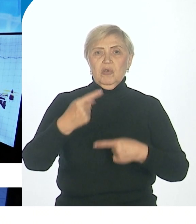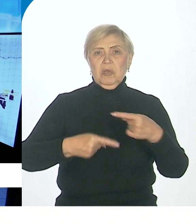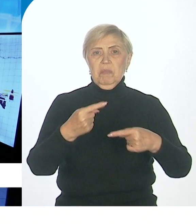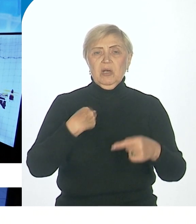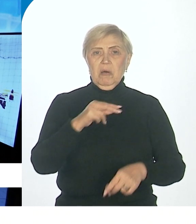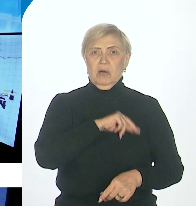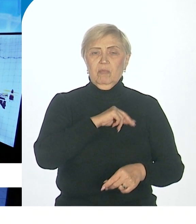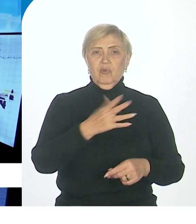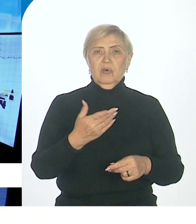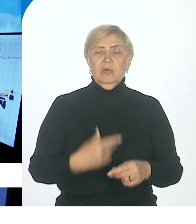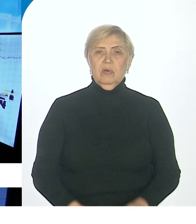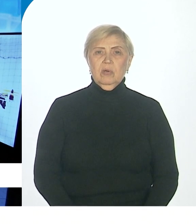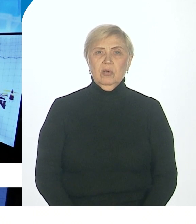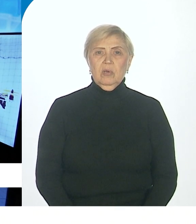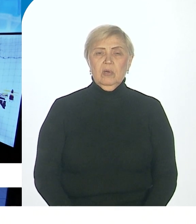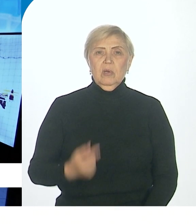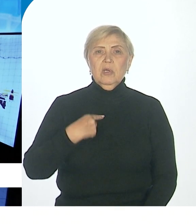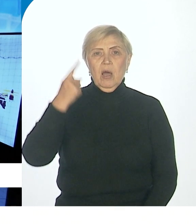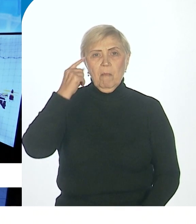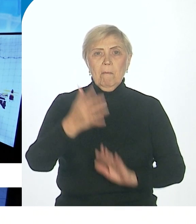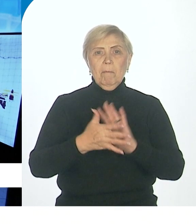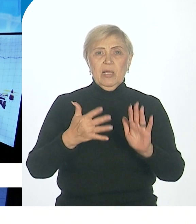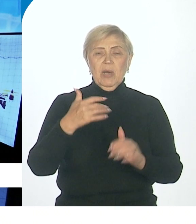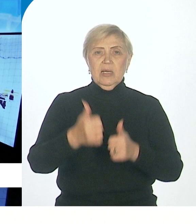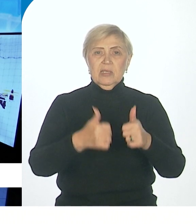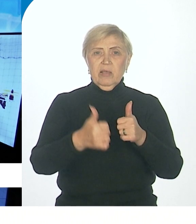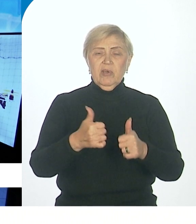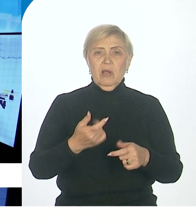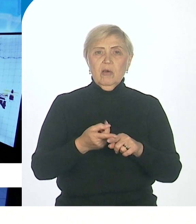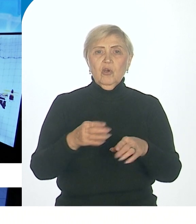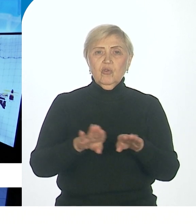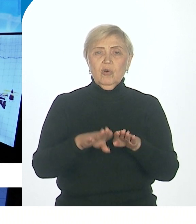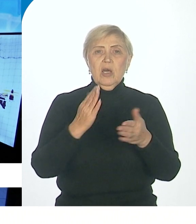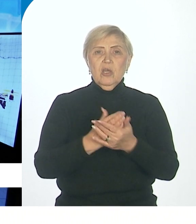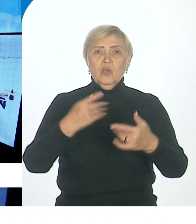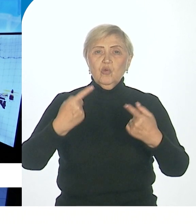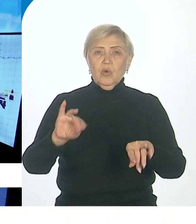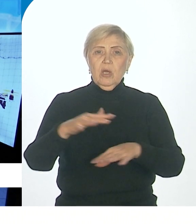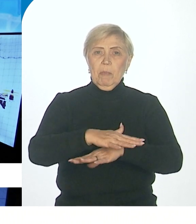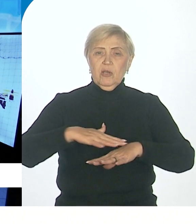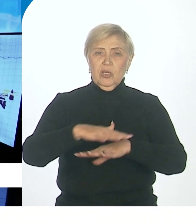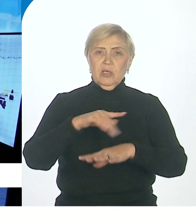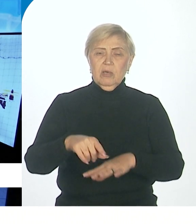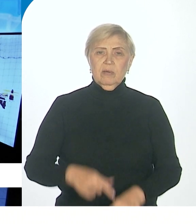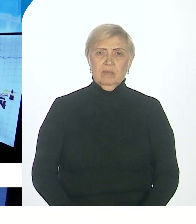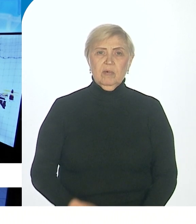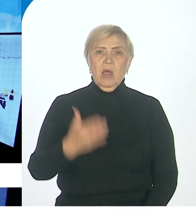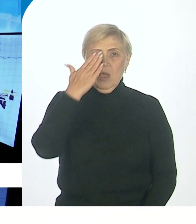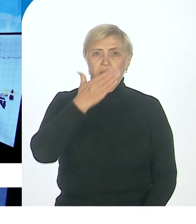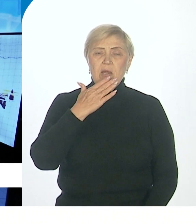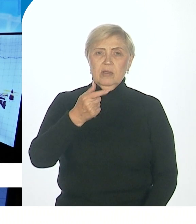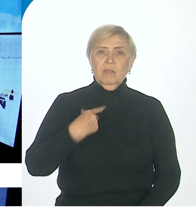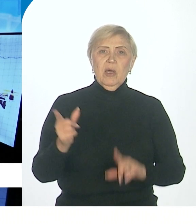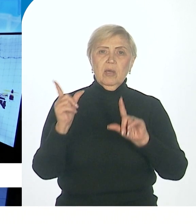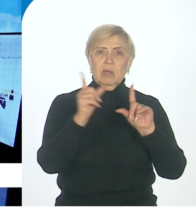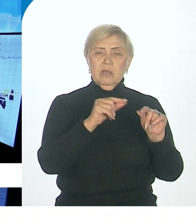какой-то опыт уже соревнований. Плюс, я так понимаю, соревнования — это не только мы говорим про кибердром, да, есть другие какие-то площадки? Да, вот буквально летом мы